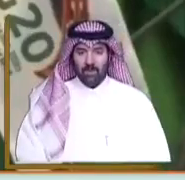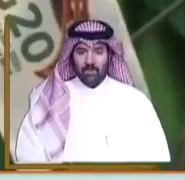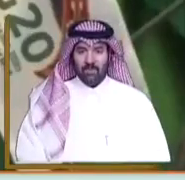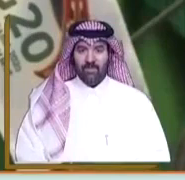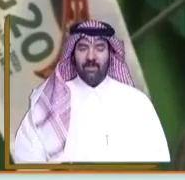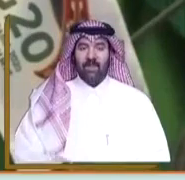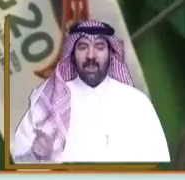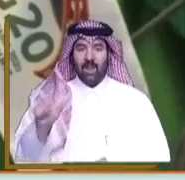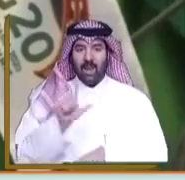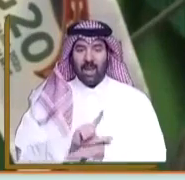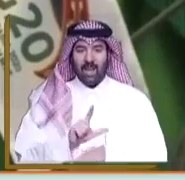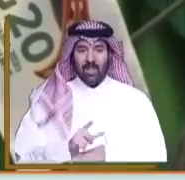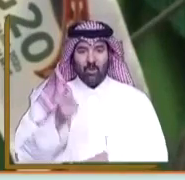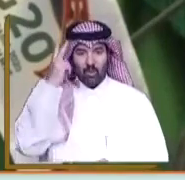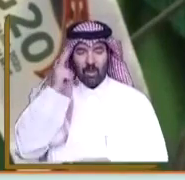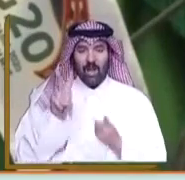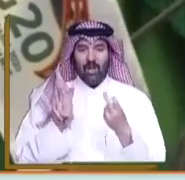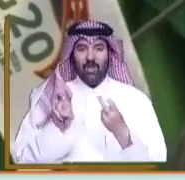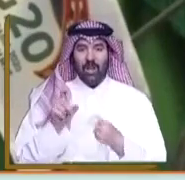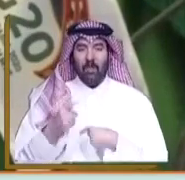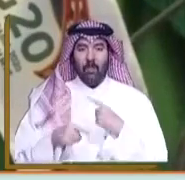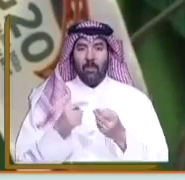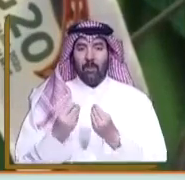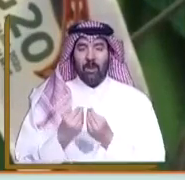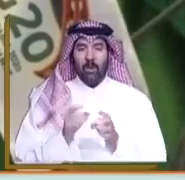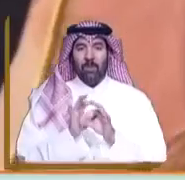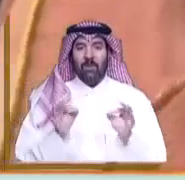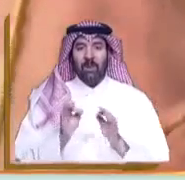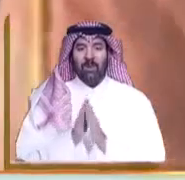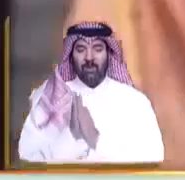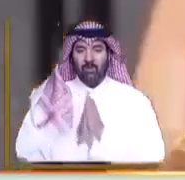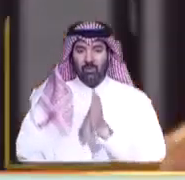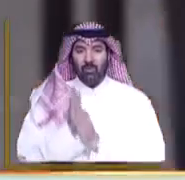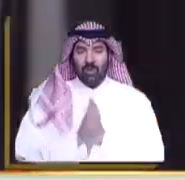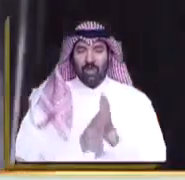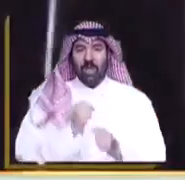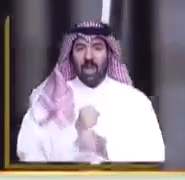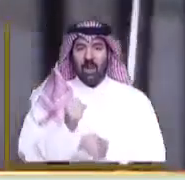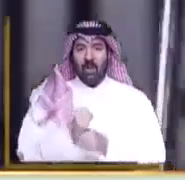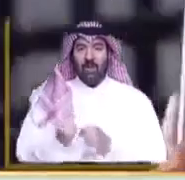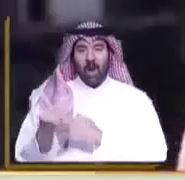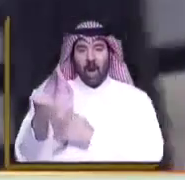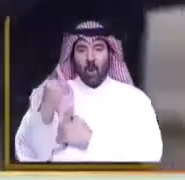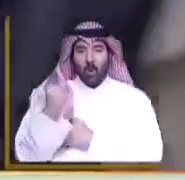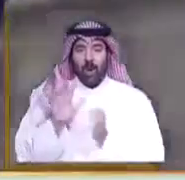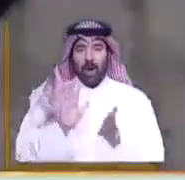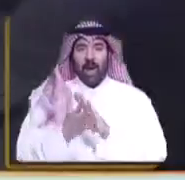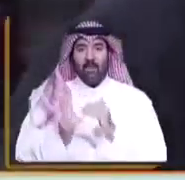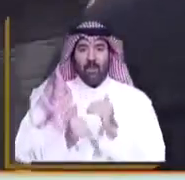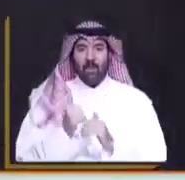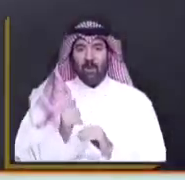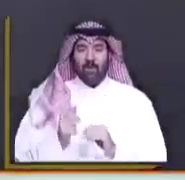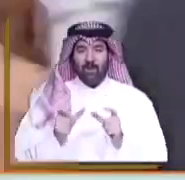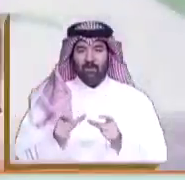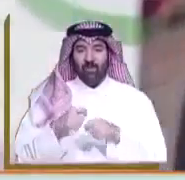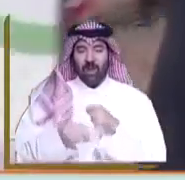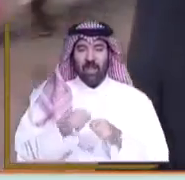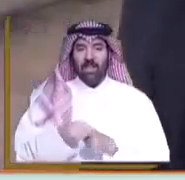خلال رئاستها لقمة العشرين كرست المملكة جهودها لبناء عالم أقوى وأكثر متانة